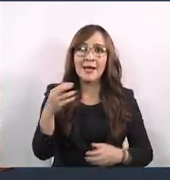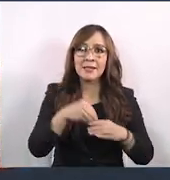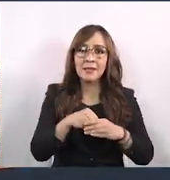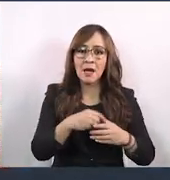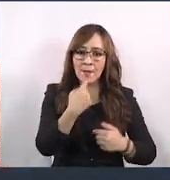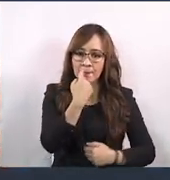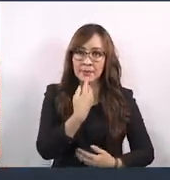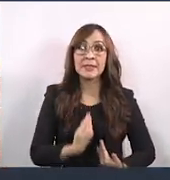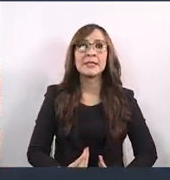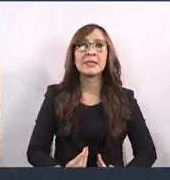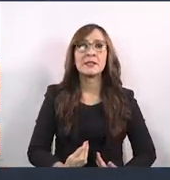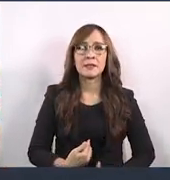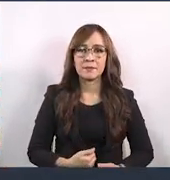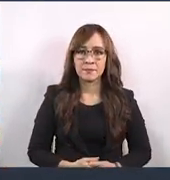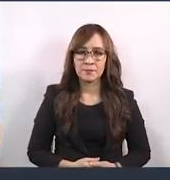dirinya